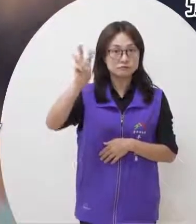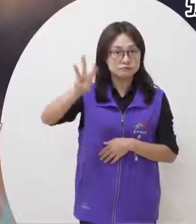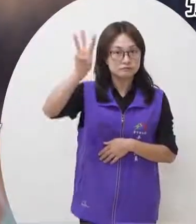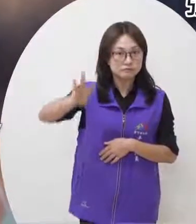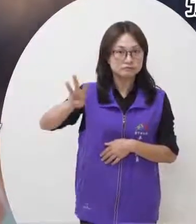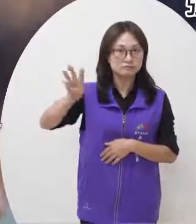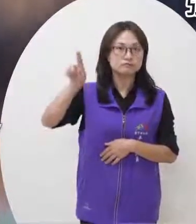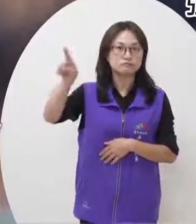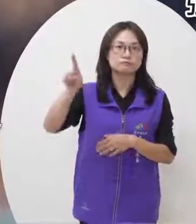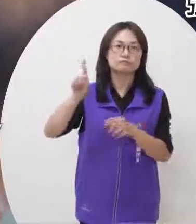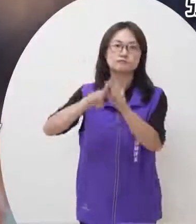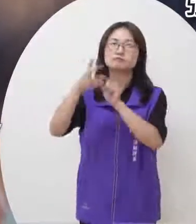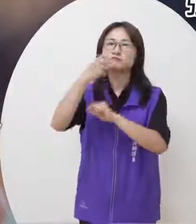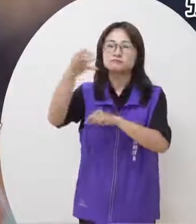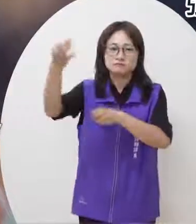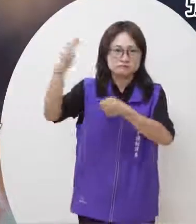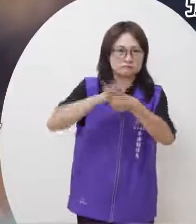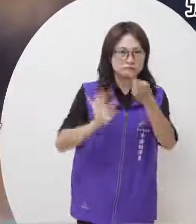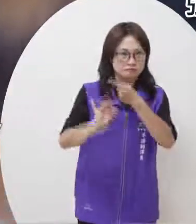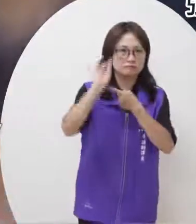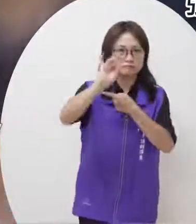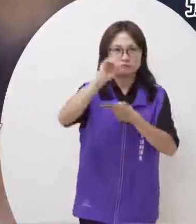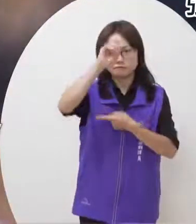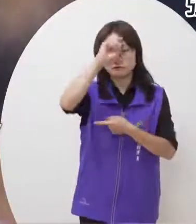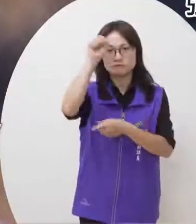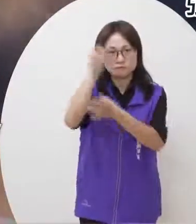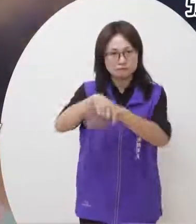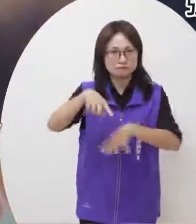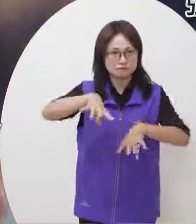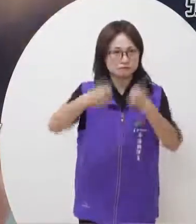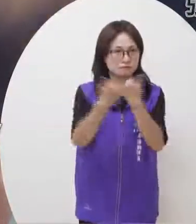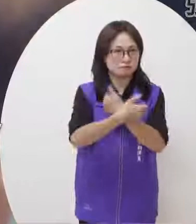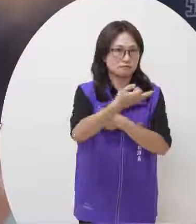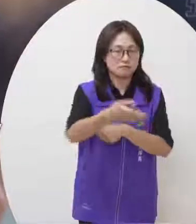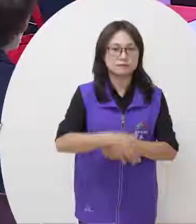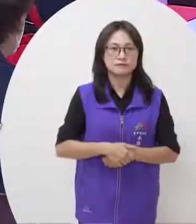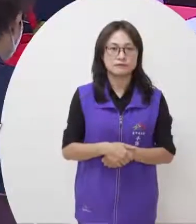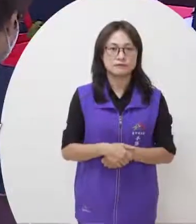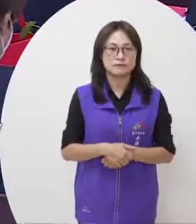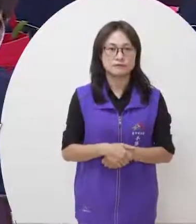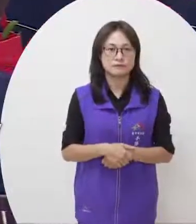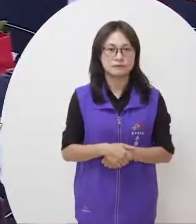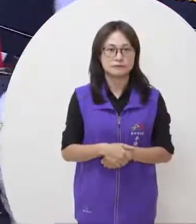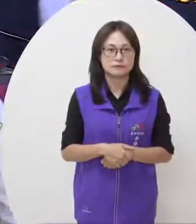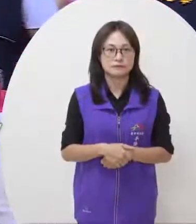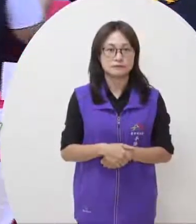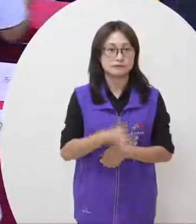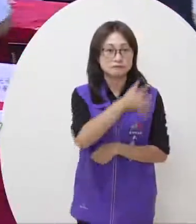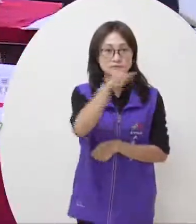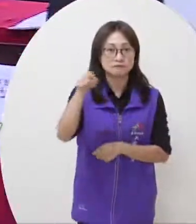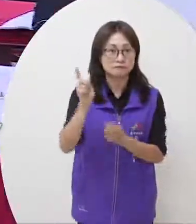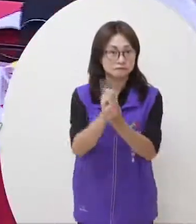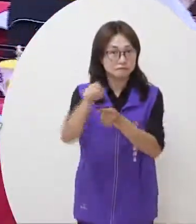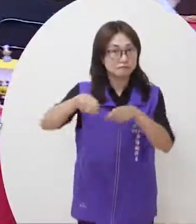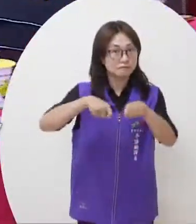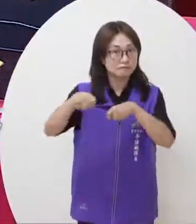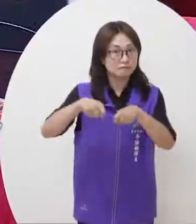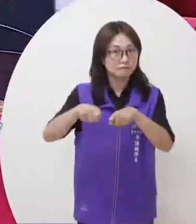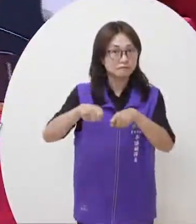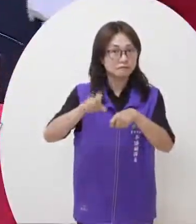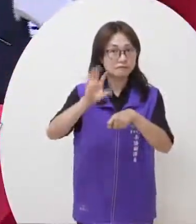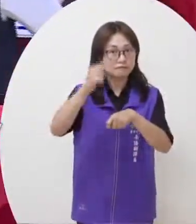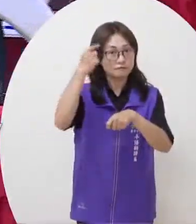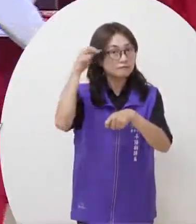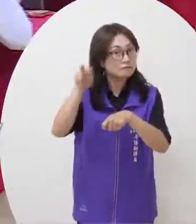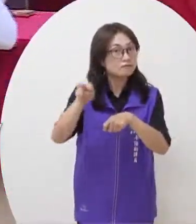央补助，你请同意申请办理垫付。以上报告。 请问大家对于农业局的这项